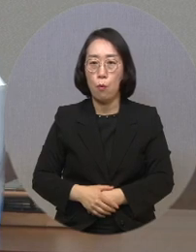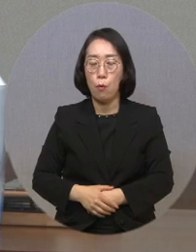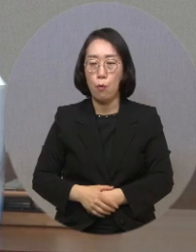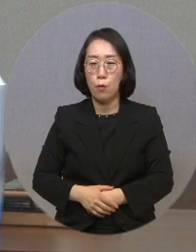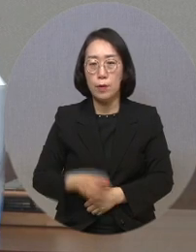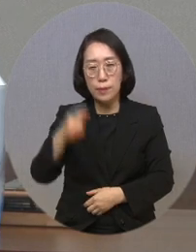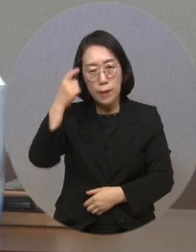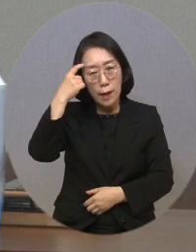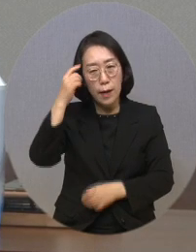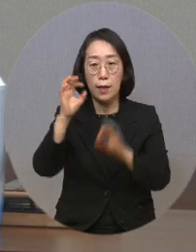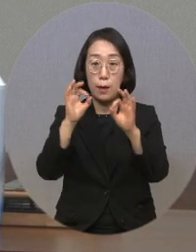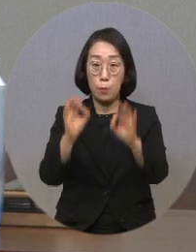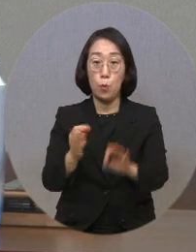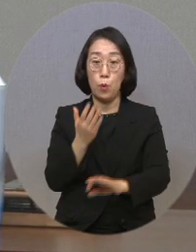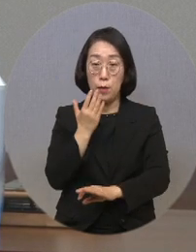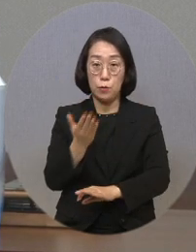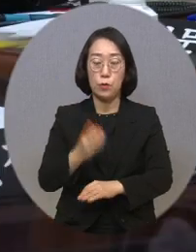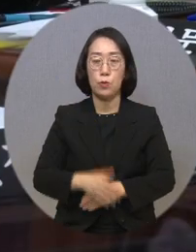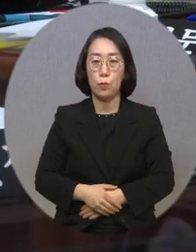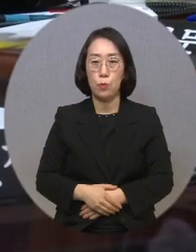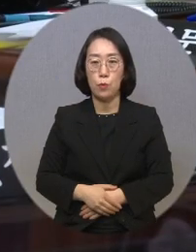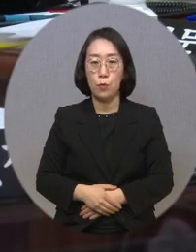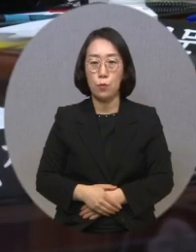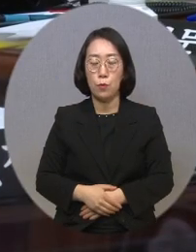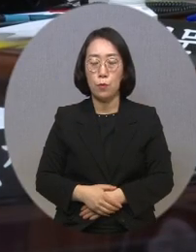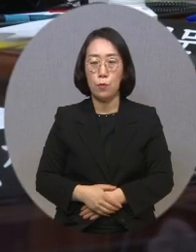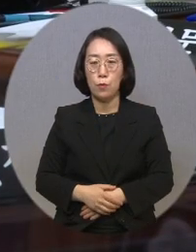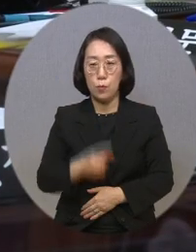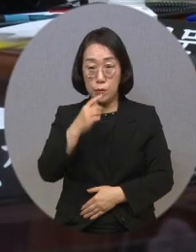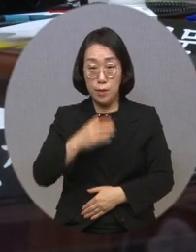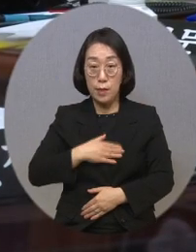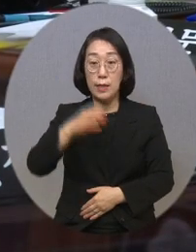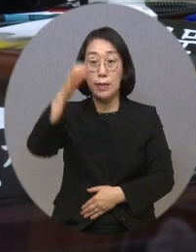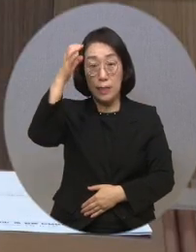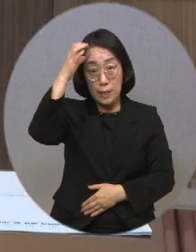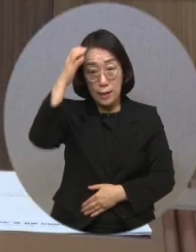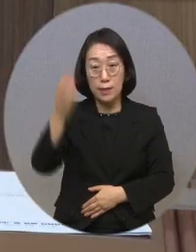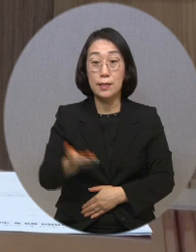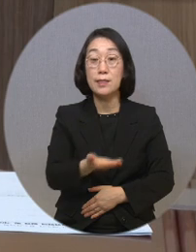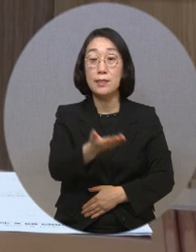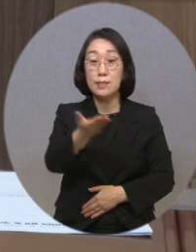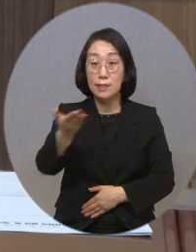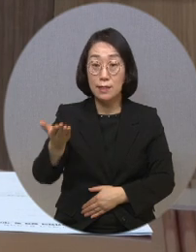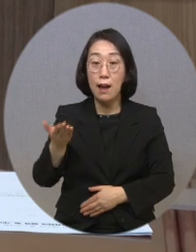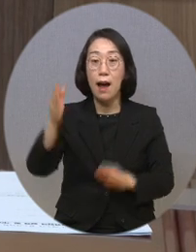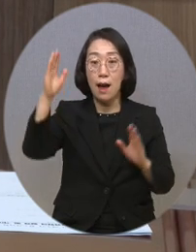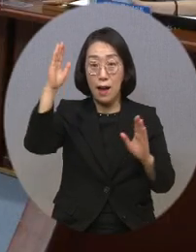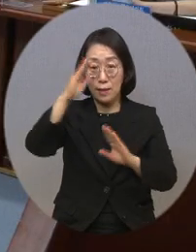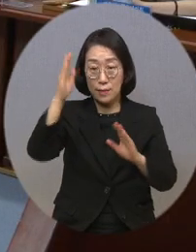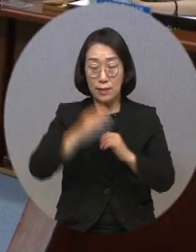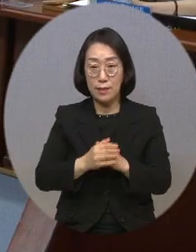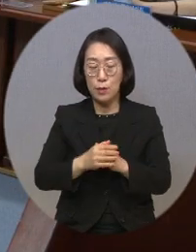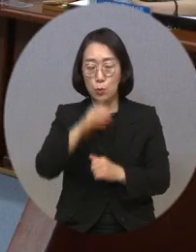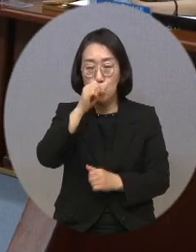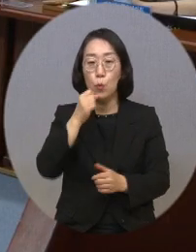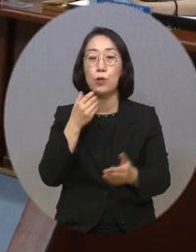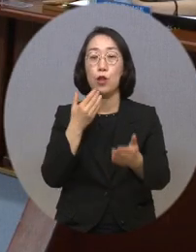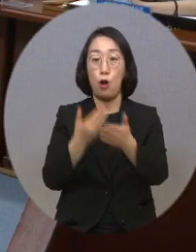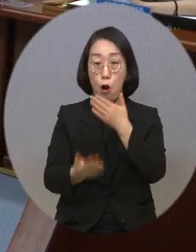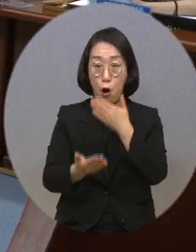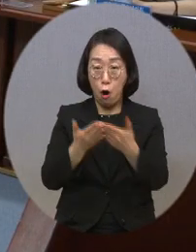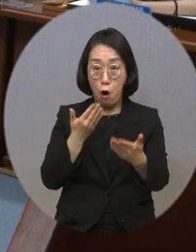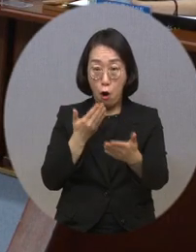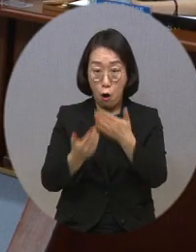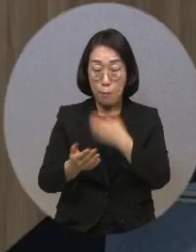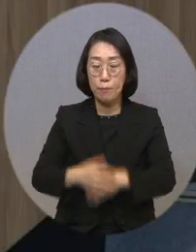그렇겠네요. 있었고 예, 예. 그래서 제가 기대하는 것은 앞으로 그 친구들이 좀 좋은 경험이 됐고